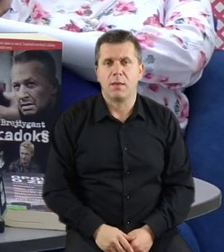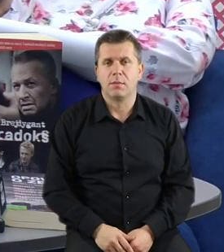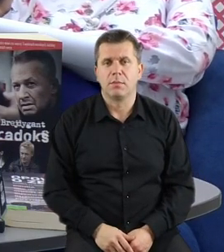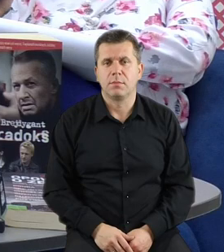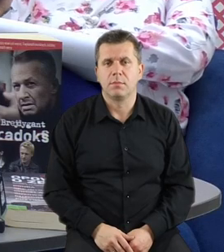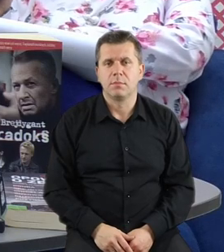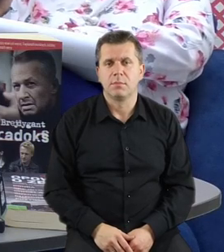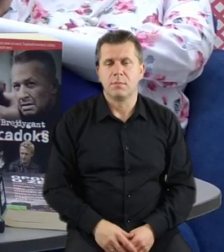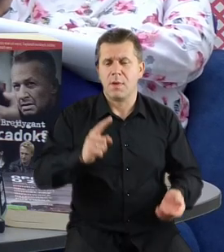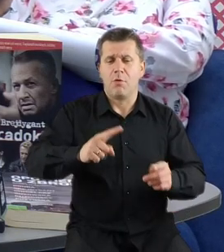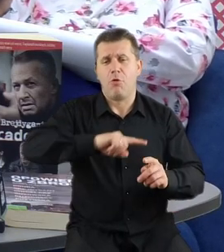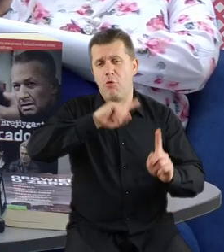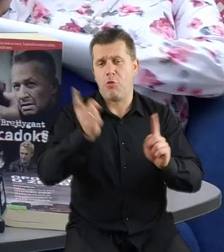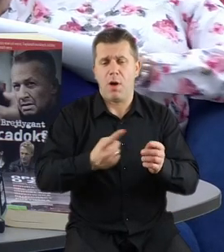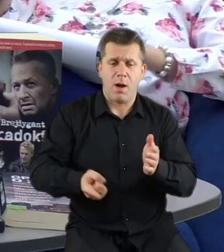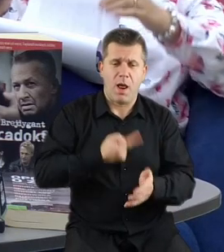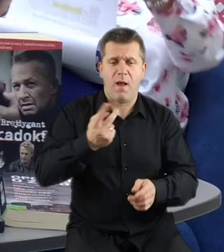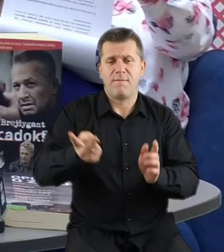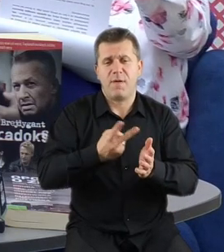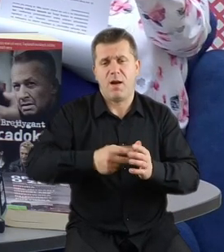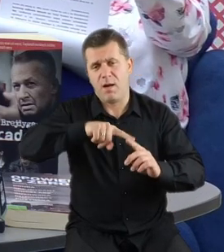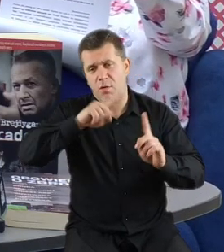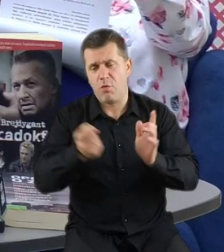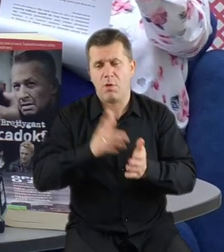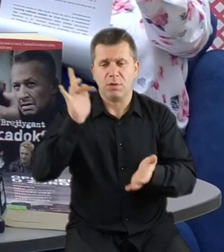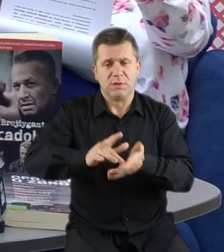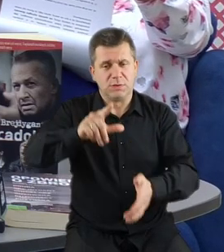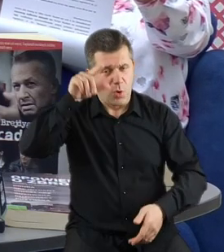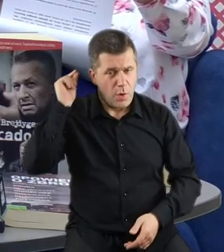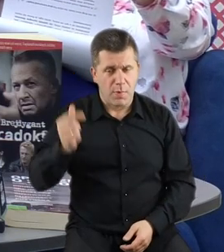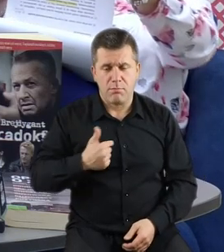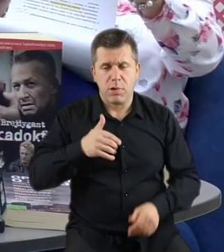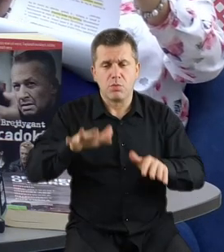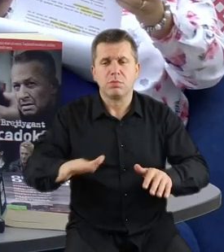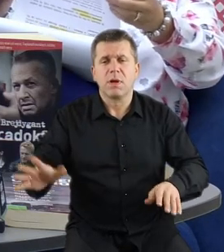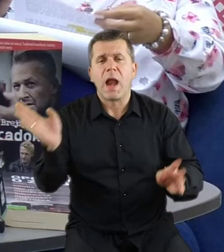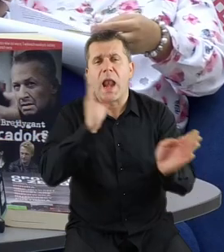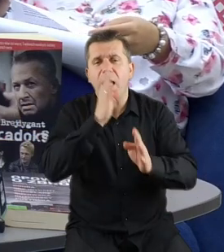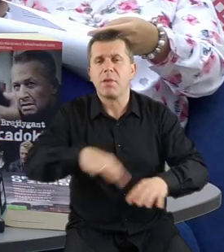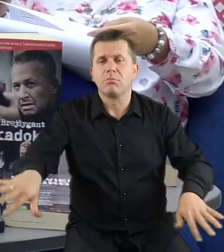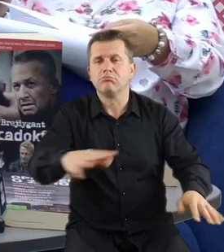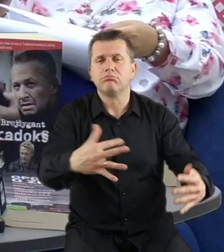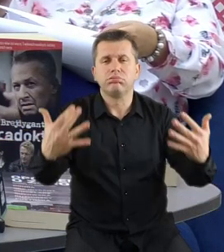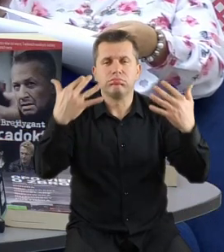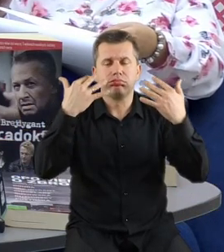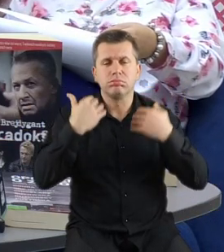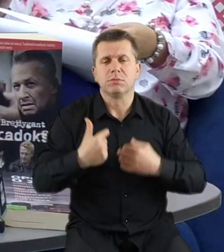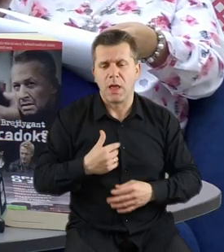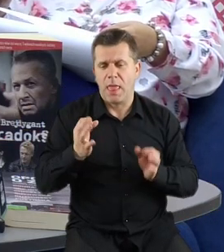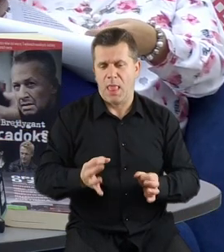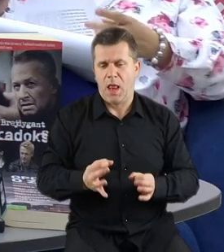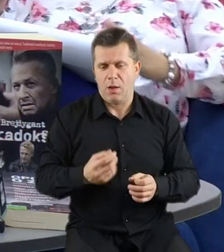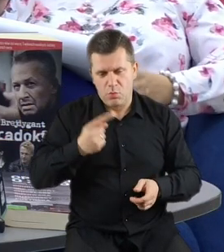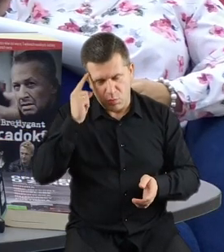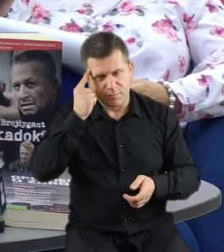Zakopanem, nie wiem, raz do roku, czasem dwa razy do roku i nasiąkałem tam tym klimatem, no i teraz go z